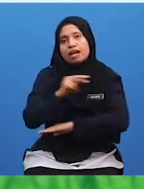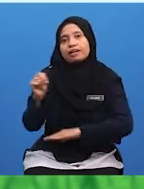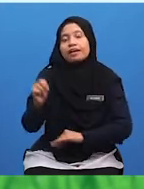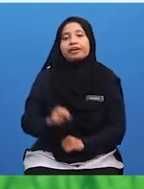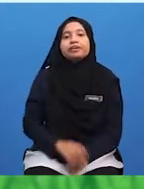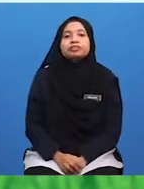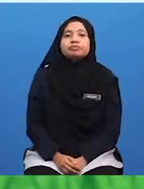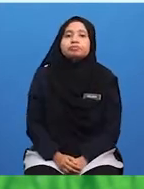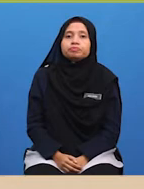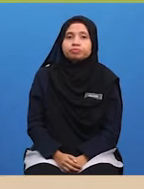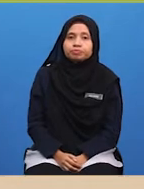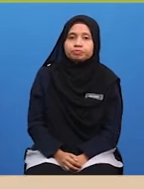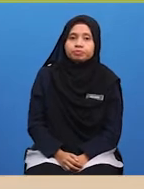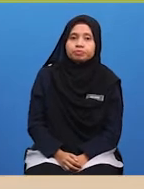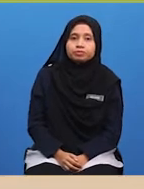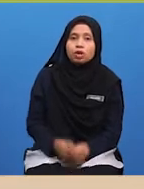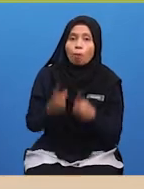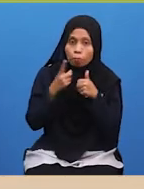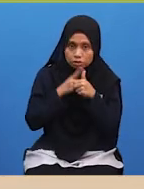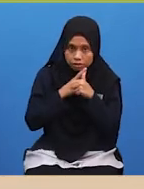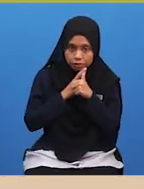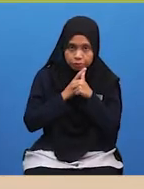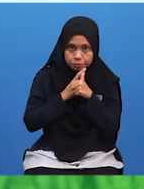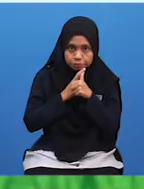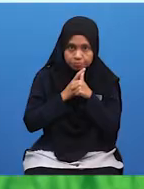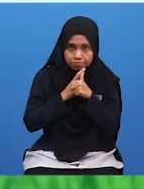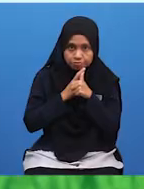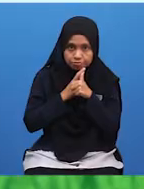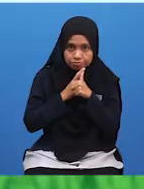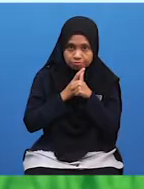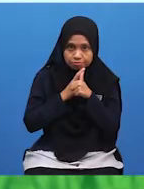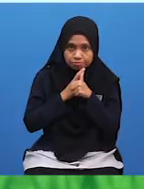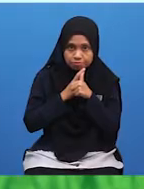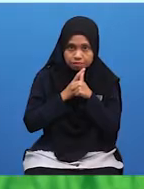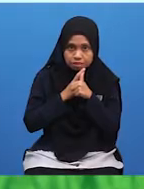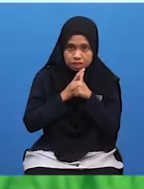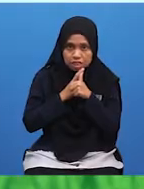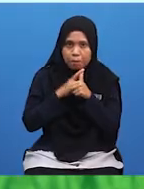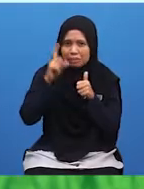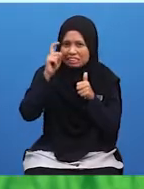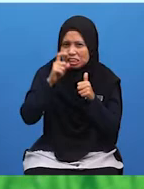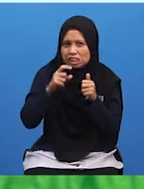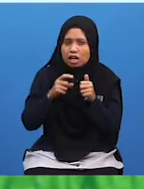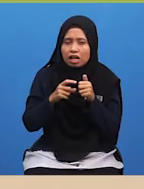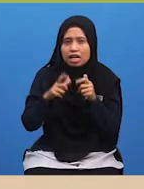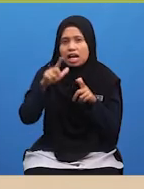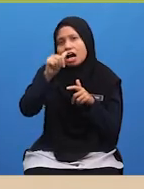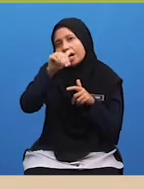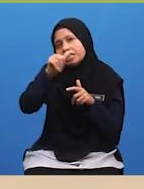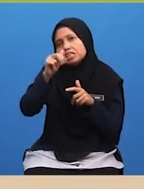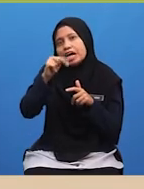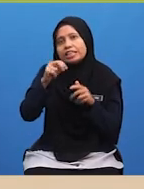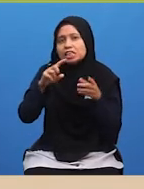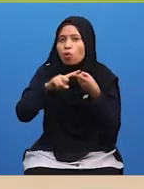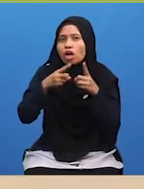kita. Yang pertama, layanan yang sama rata. Kita